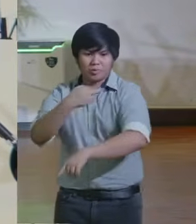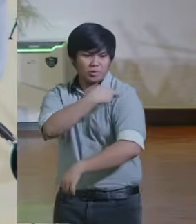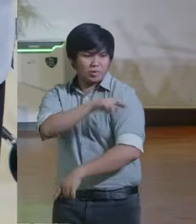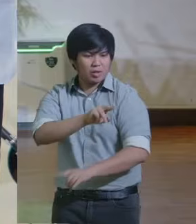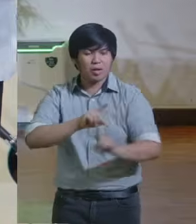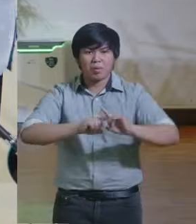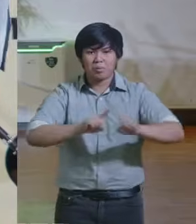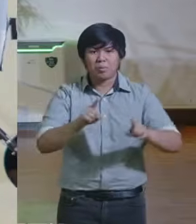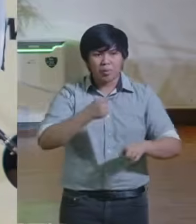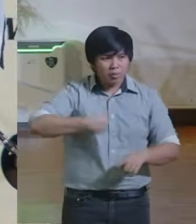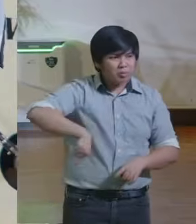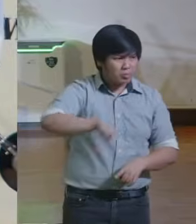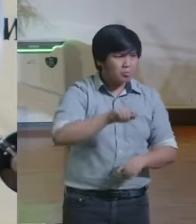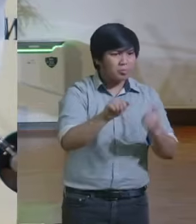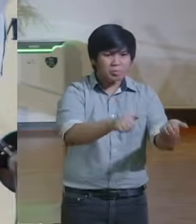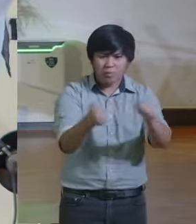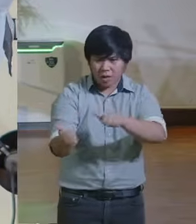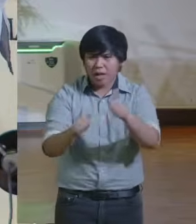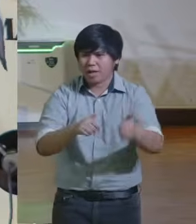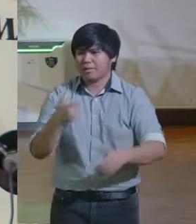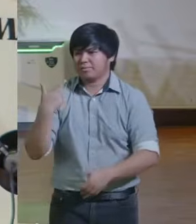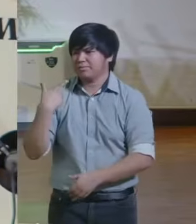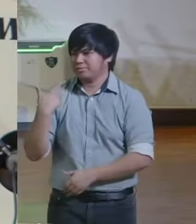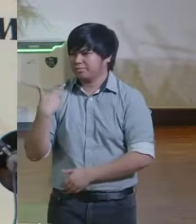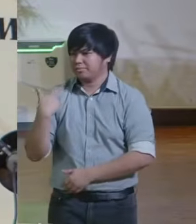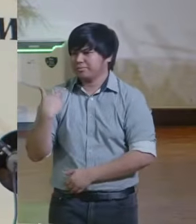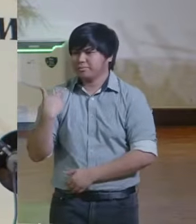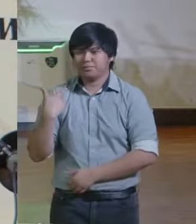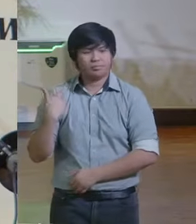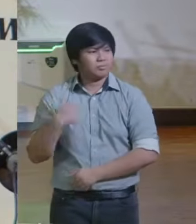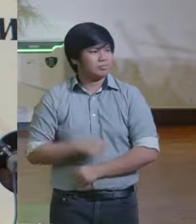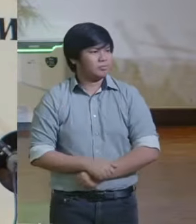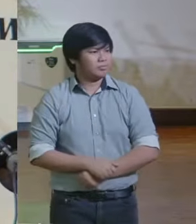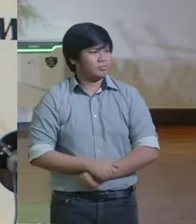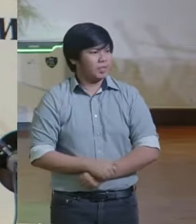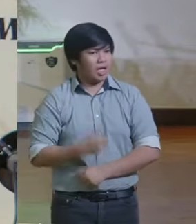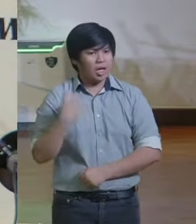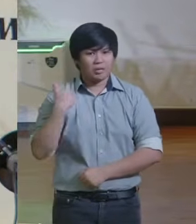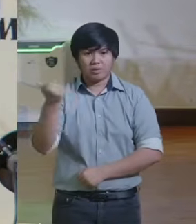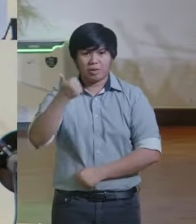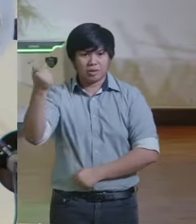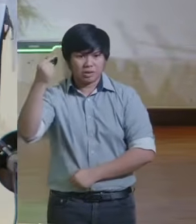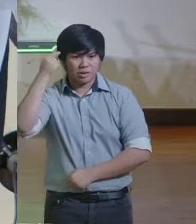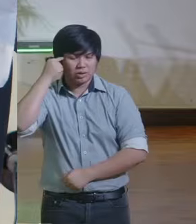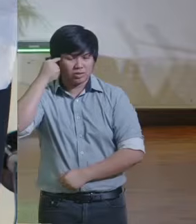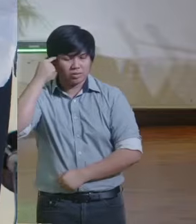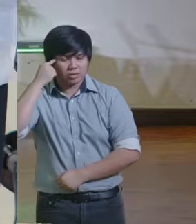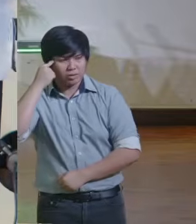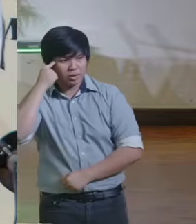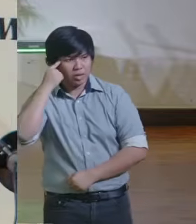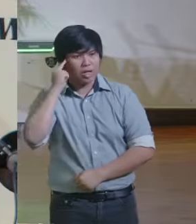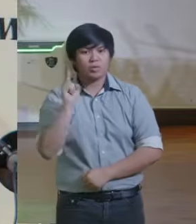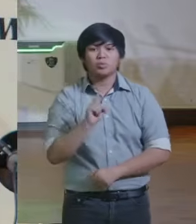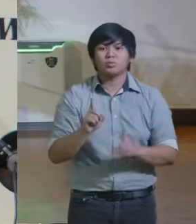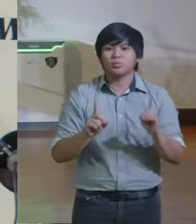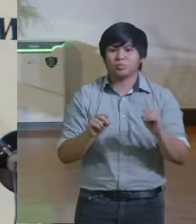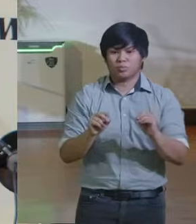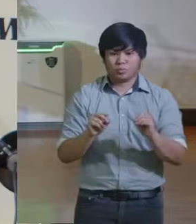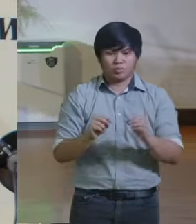tayong ganyan tendency. Meron tayong mga ibang kasama na protestante na ang paniniwala nila